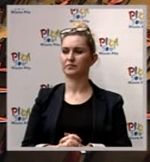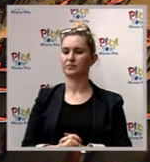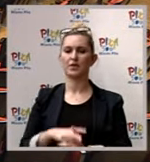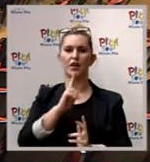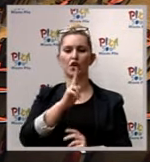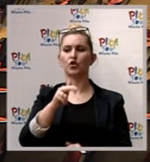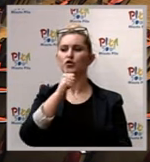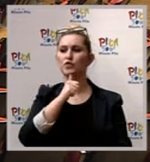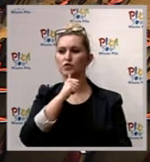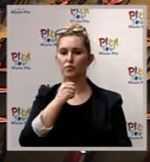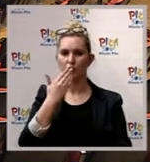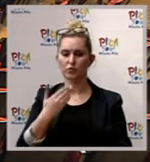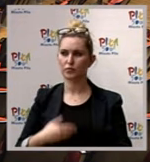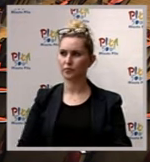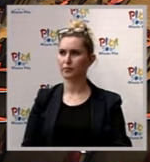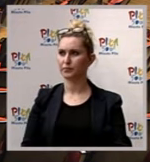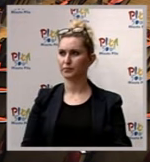Kto się wstrzymał od głosowania?